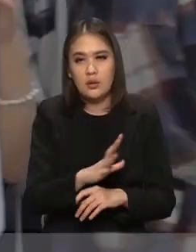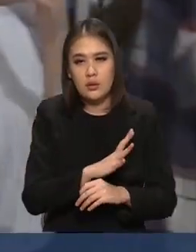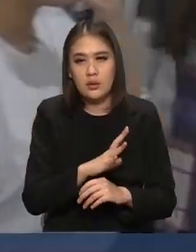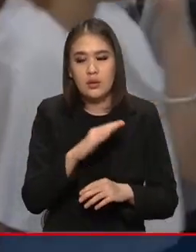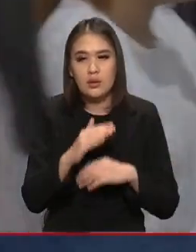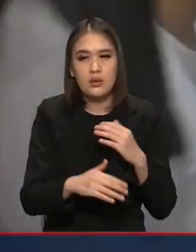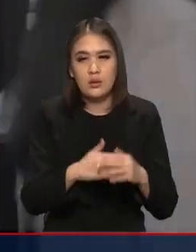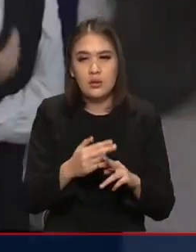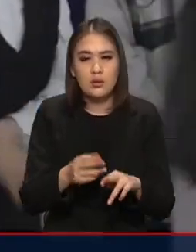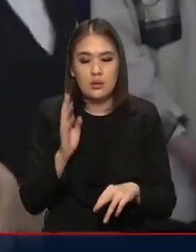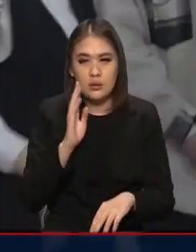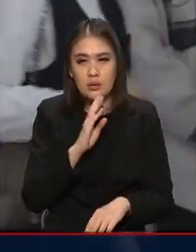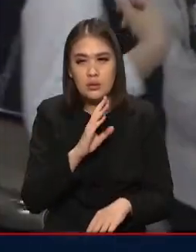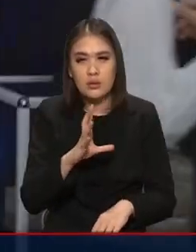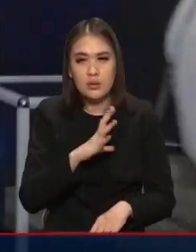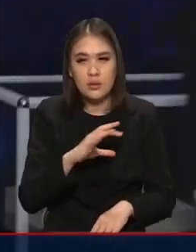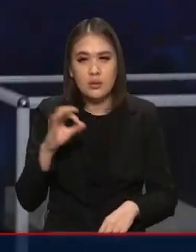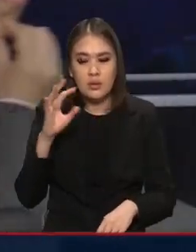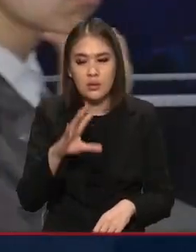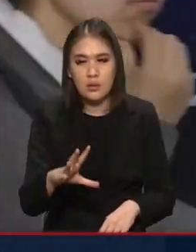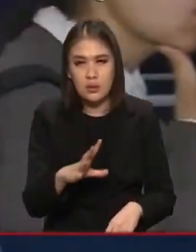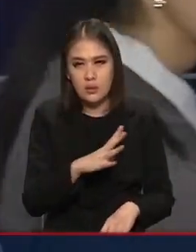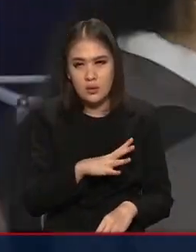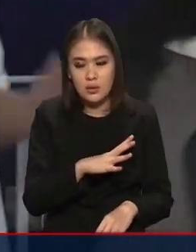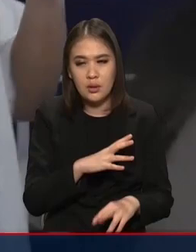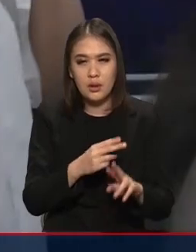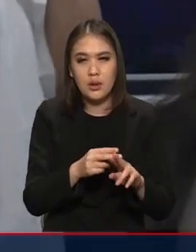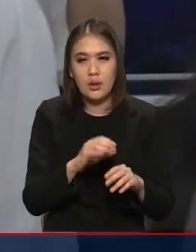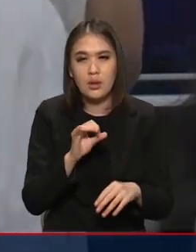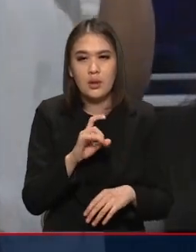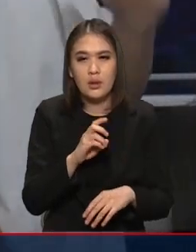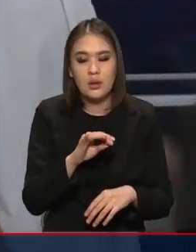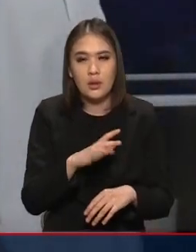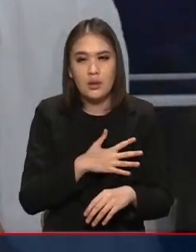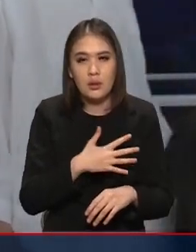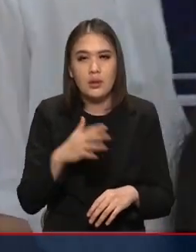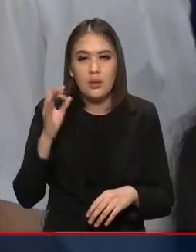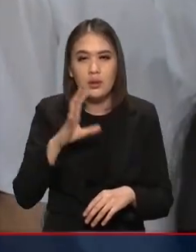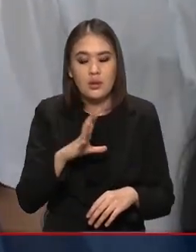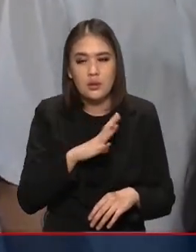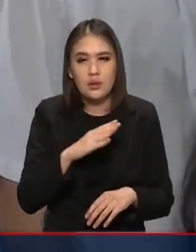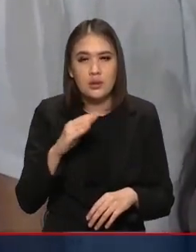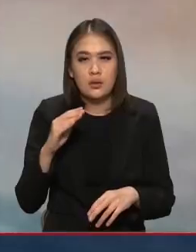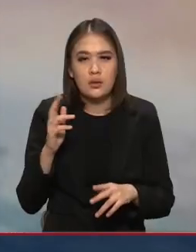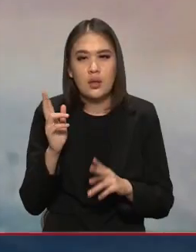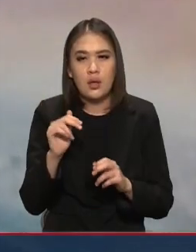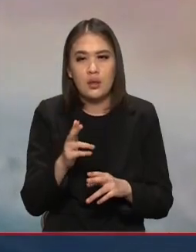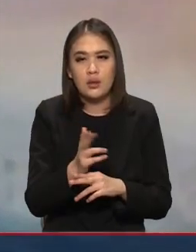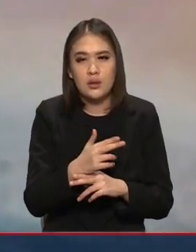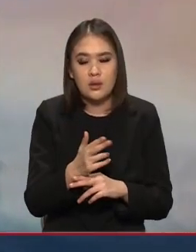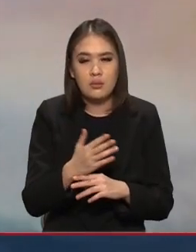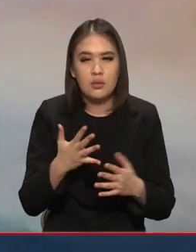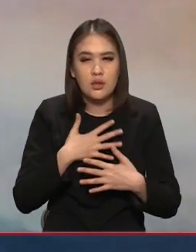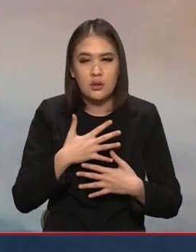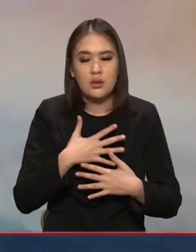матери. Еще один необычный факт заключается в том, что ихтиозавры дышали легкими, а не жабрами, как рыба. Стоит